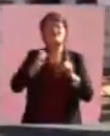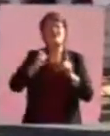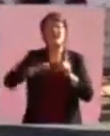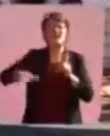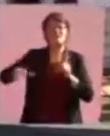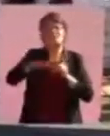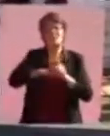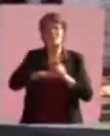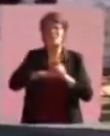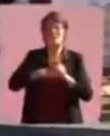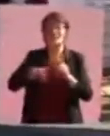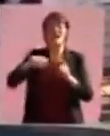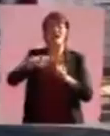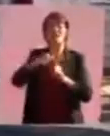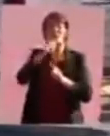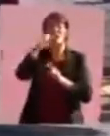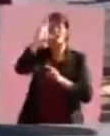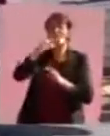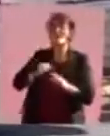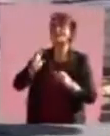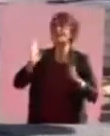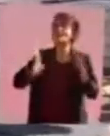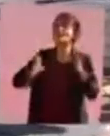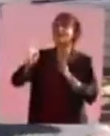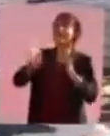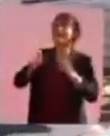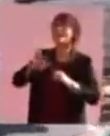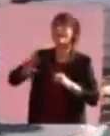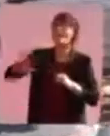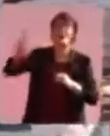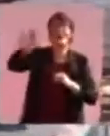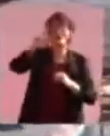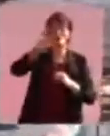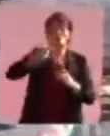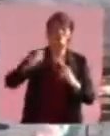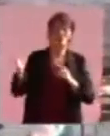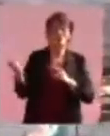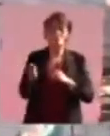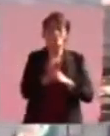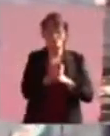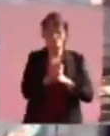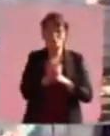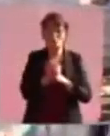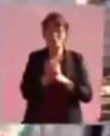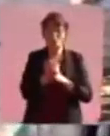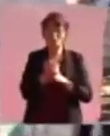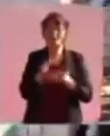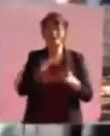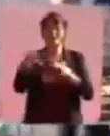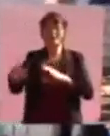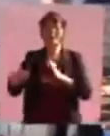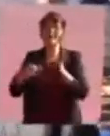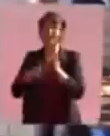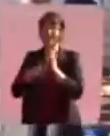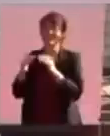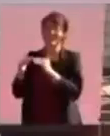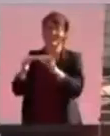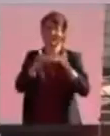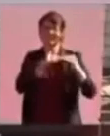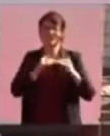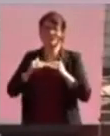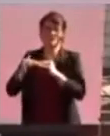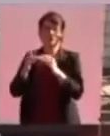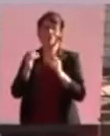regione per rendere davvero esigibile il diritto a un ambiente salubre ed alla salute occorre diventare